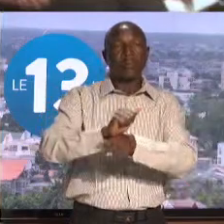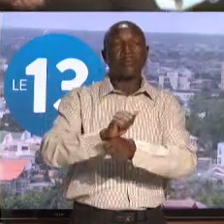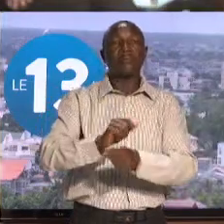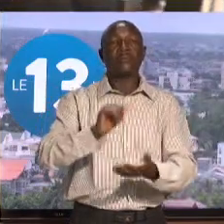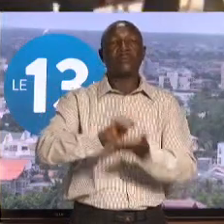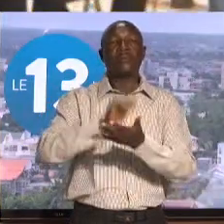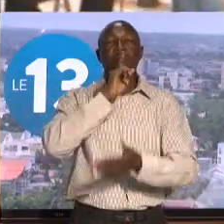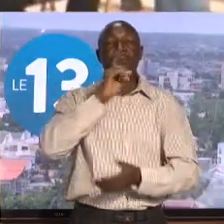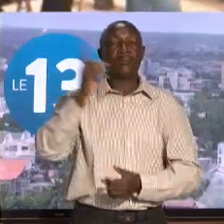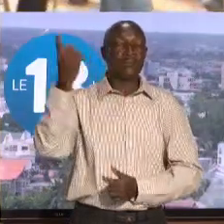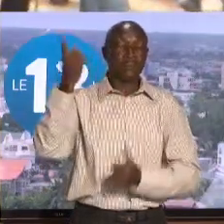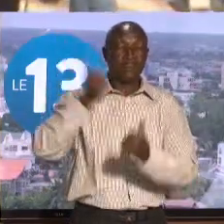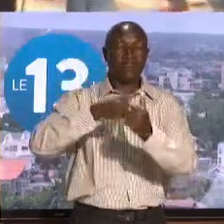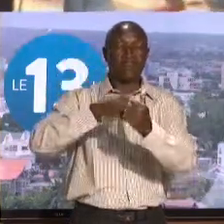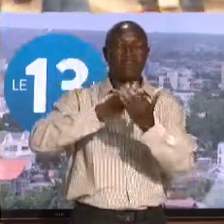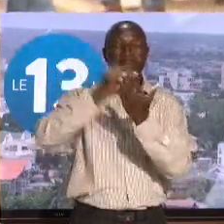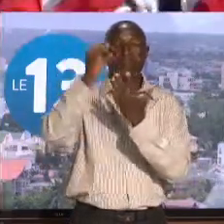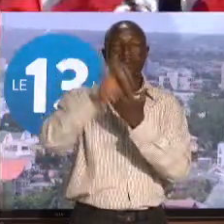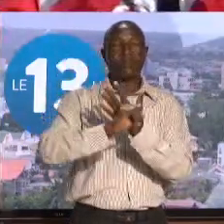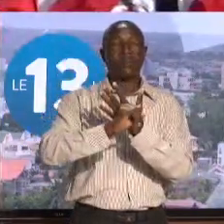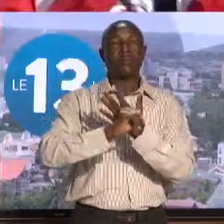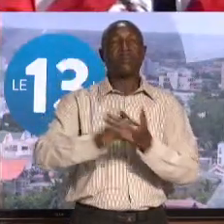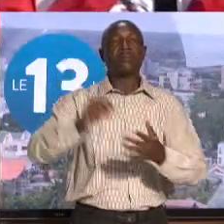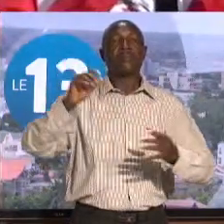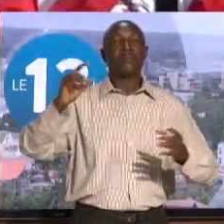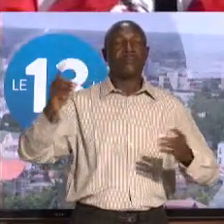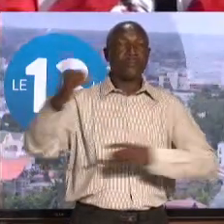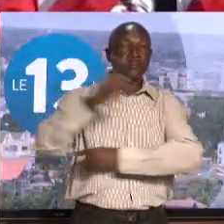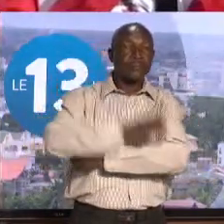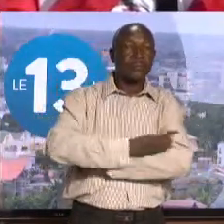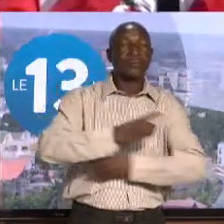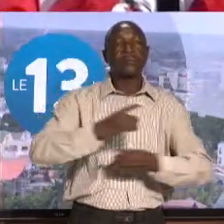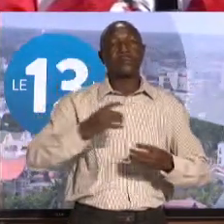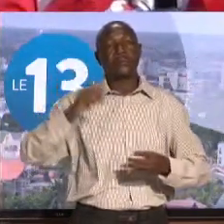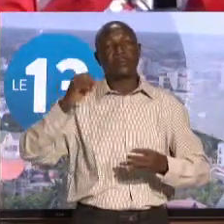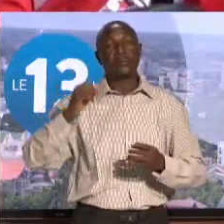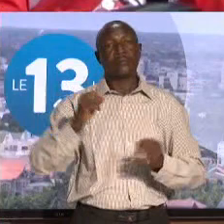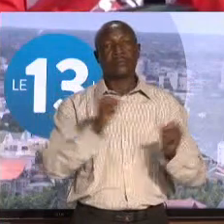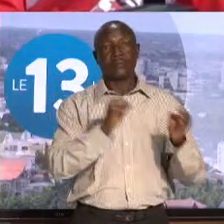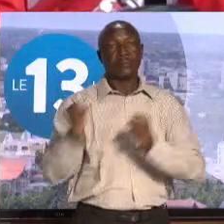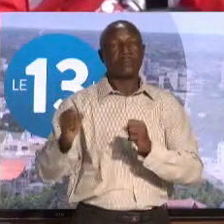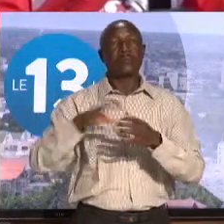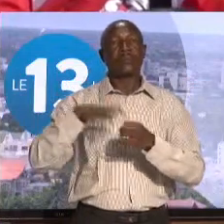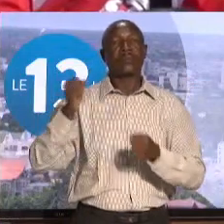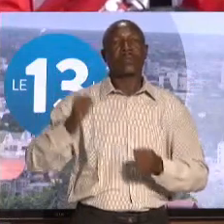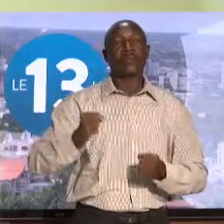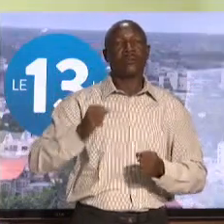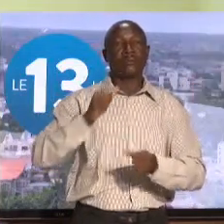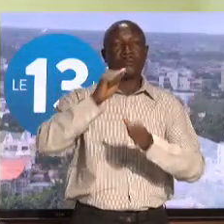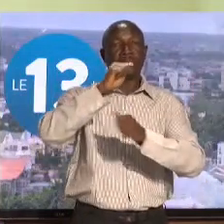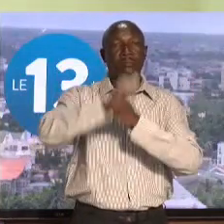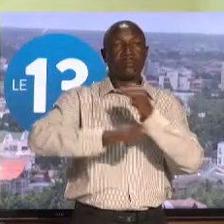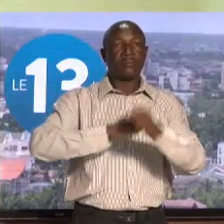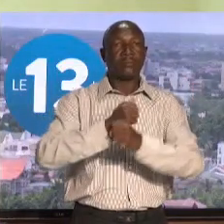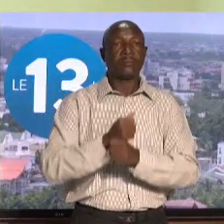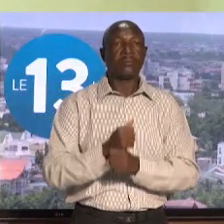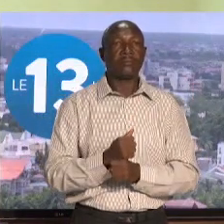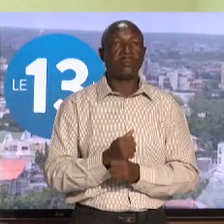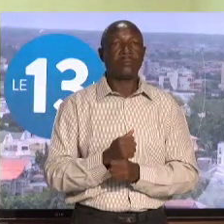Le 1er mai, une date symbolique, car c'est le premier jour de l'année comptable en entreprise. Quand on a